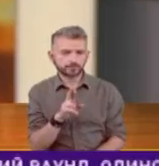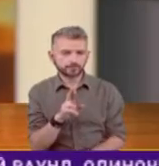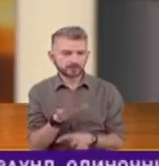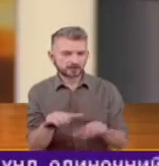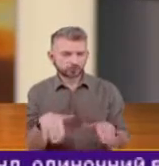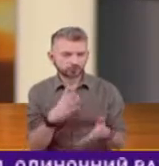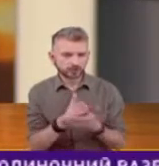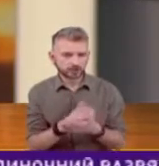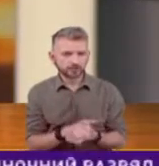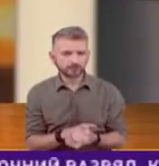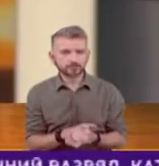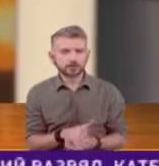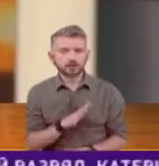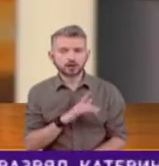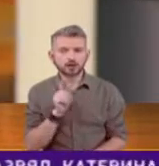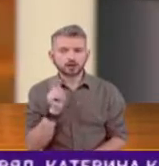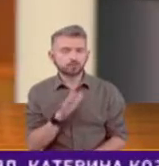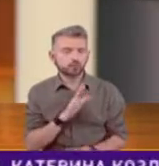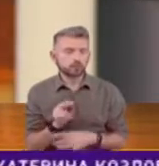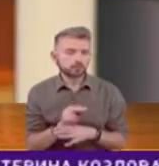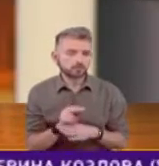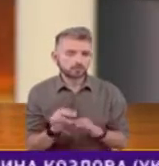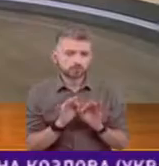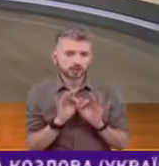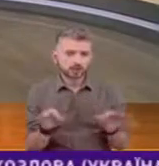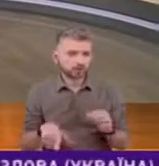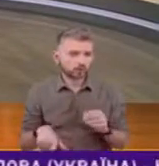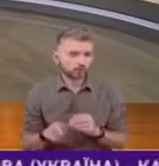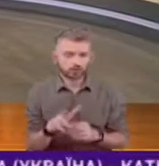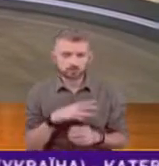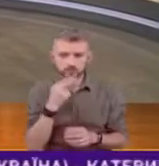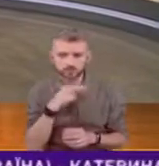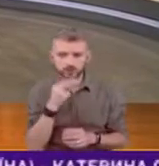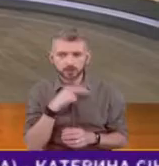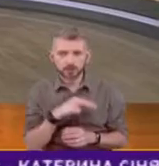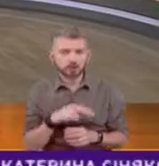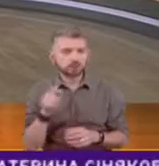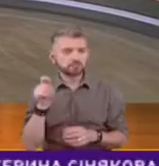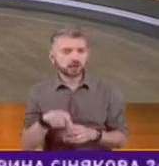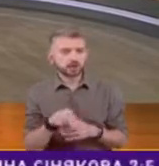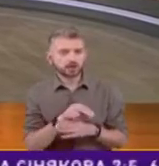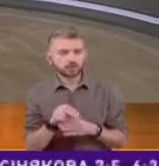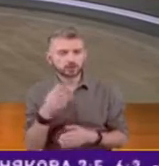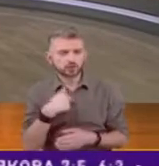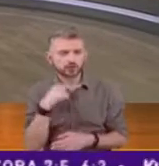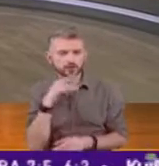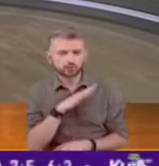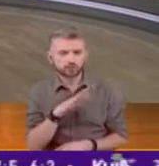Берегиня. Приїхав, був ремонт, прекрасна дорога. Приїхали ремонтники, якщо я не